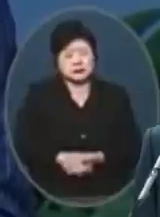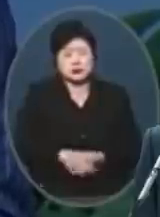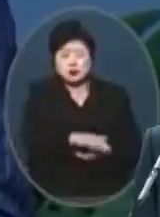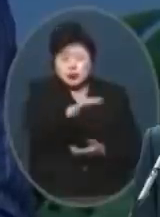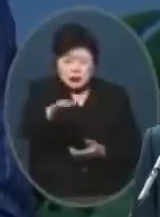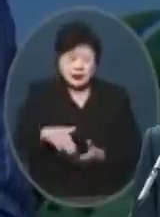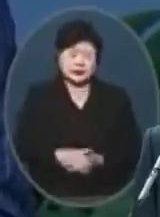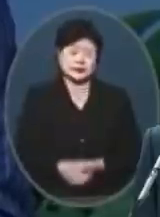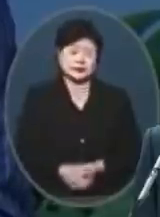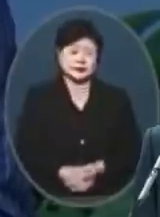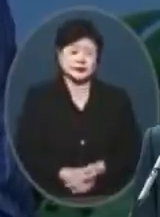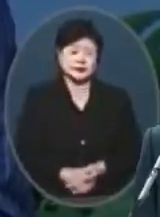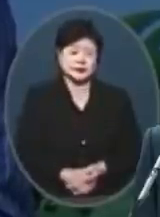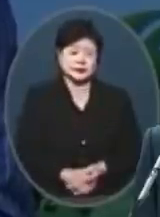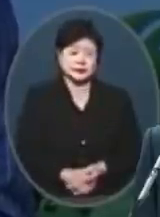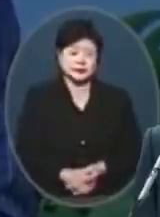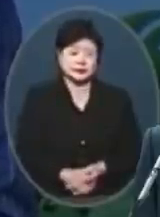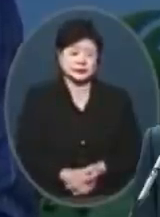우리가